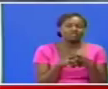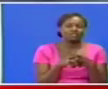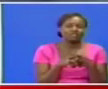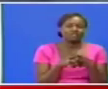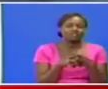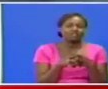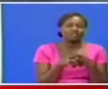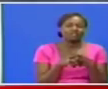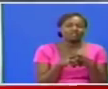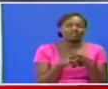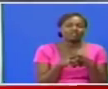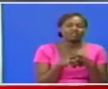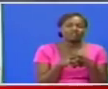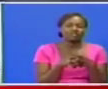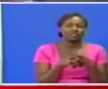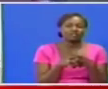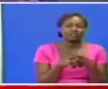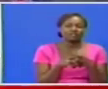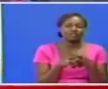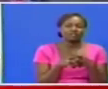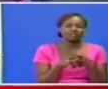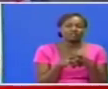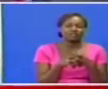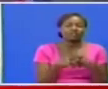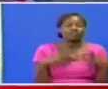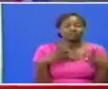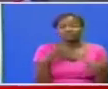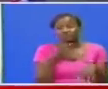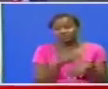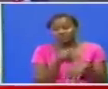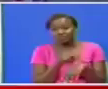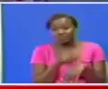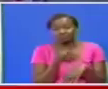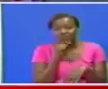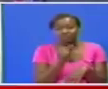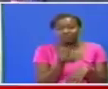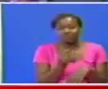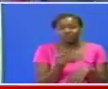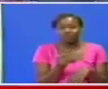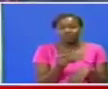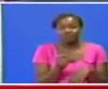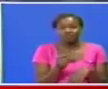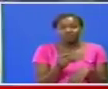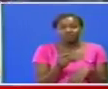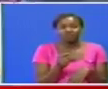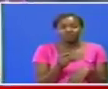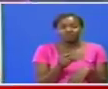Mleteni hapa basi. Watu wanasema mzee aje hapa, sio? Nataka haja asije.